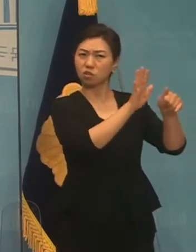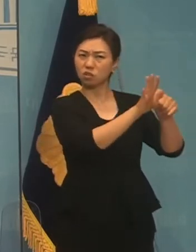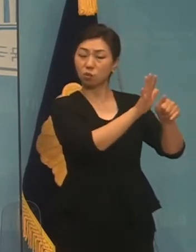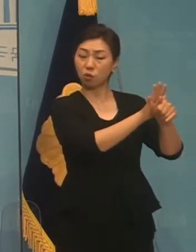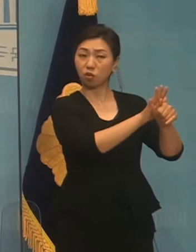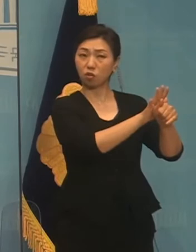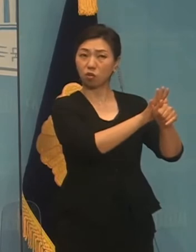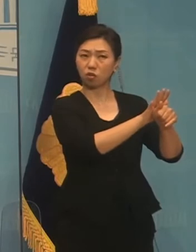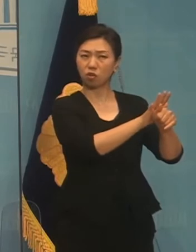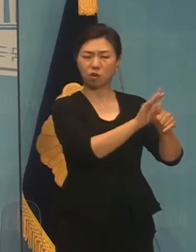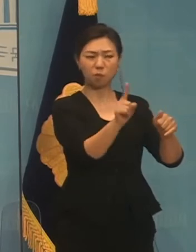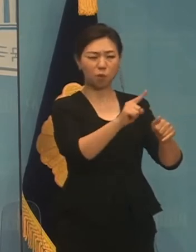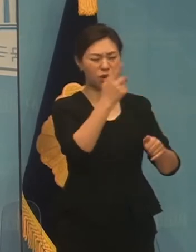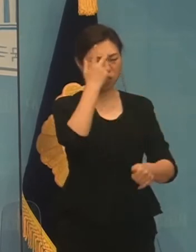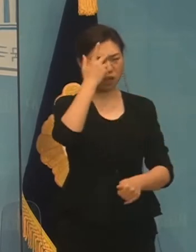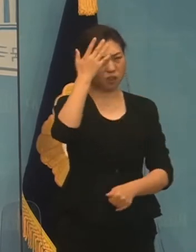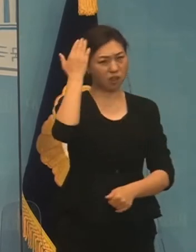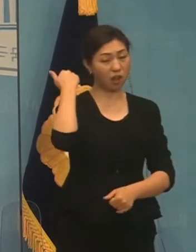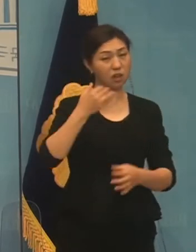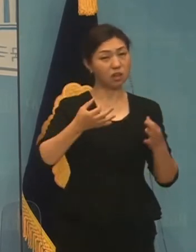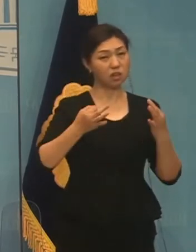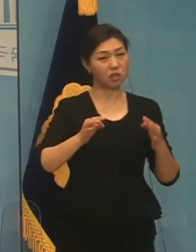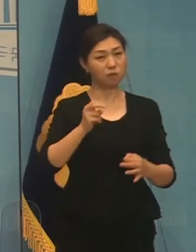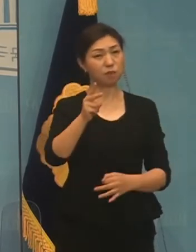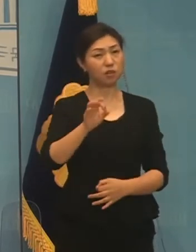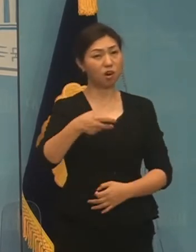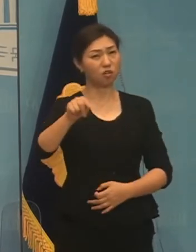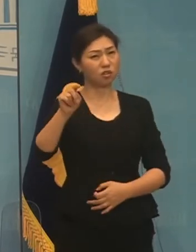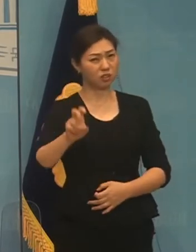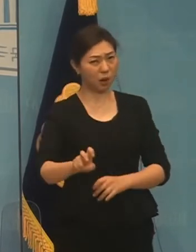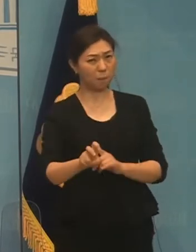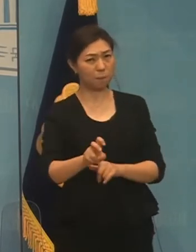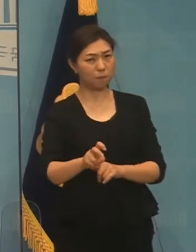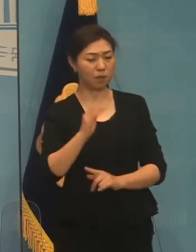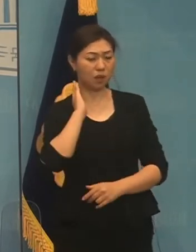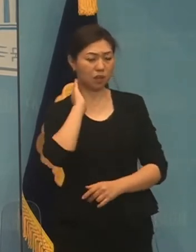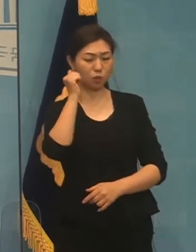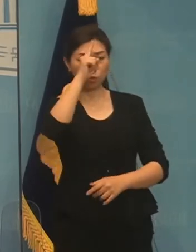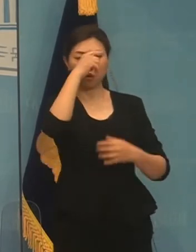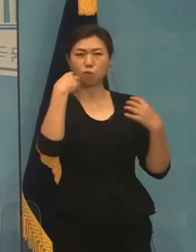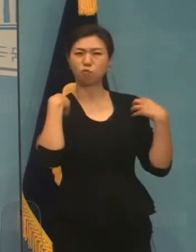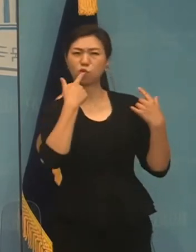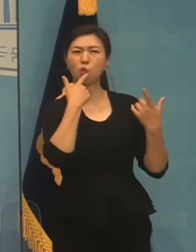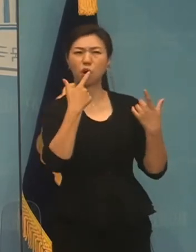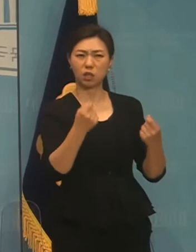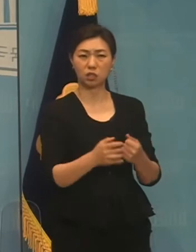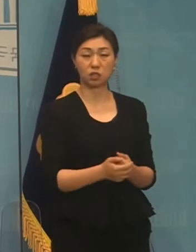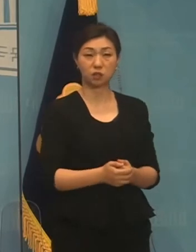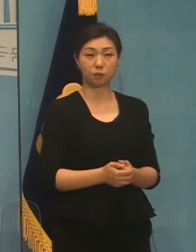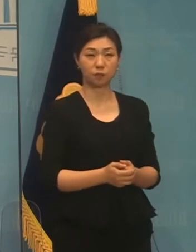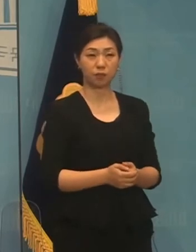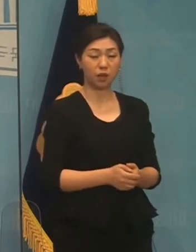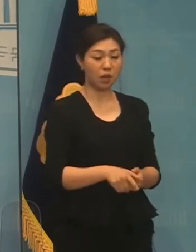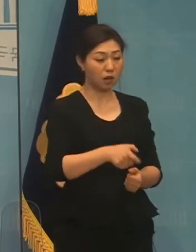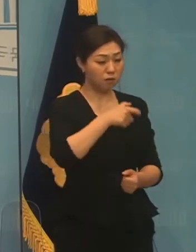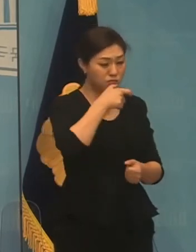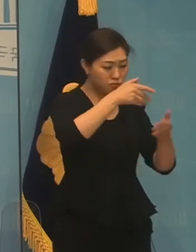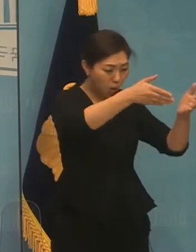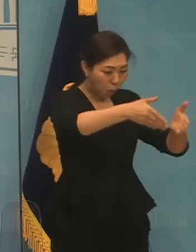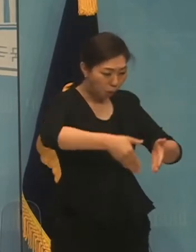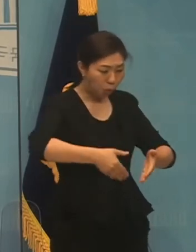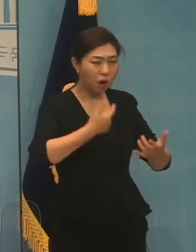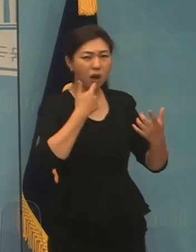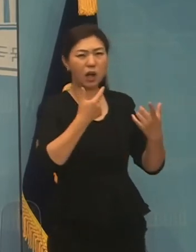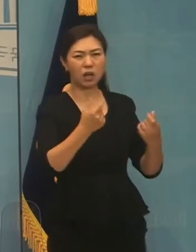정부 당시에서 했던 태도, 경수로 지원 사업과 같은 데에서 벌어졌던 논란, 다시 말하면 핵 확산